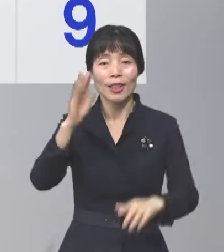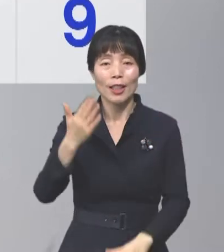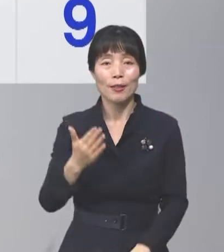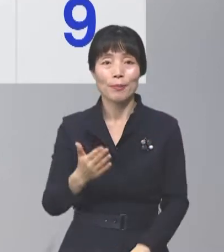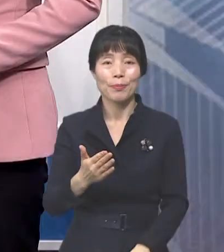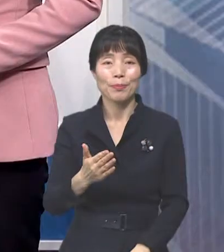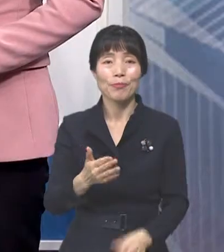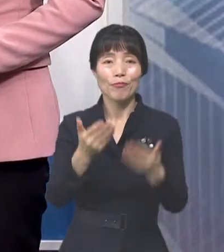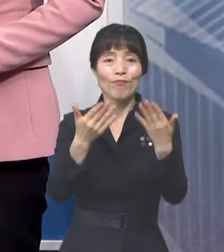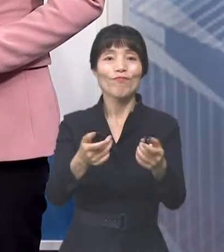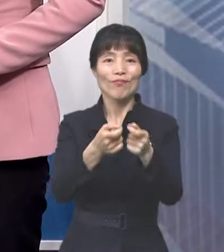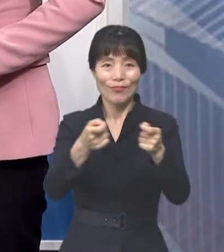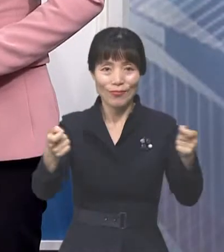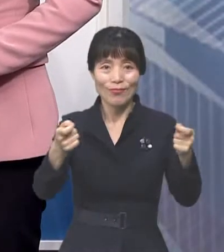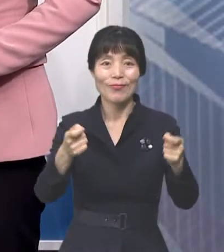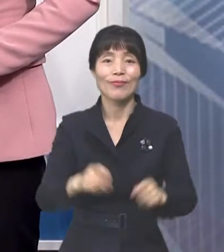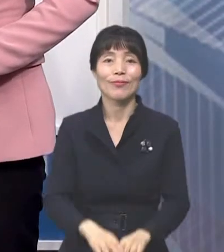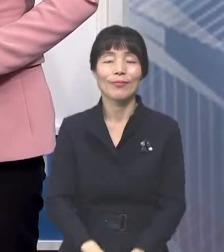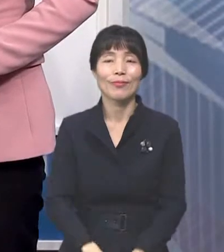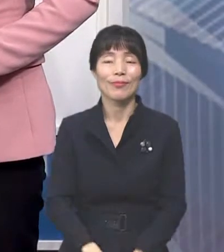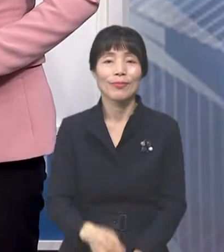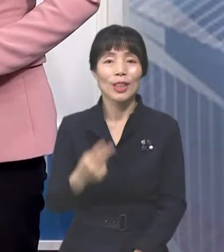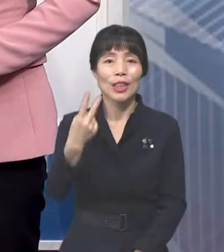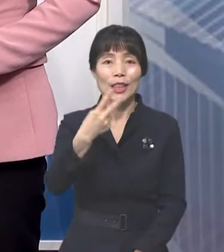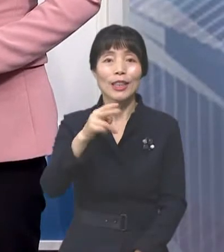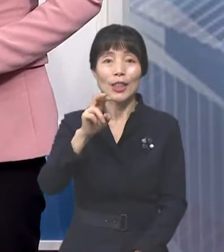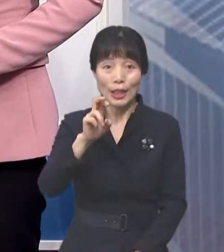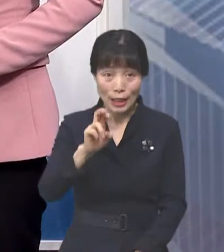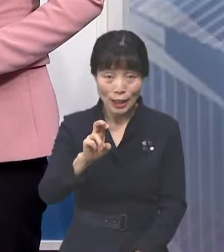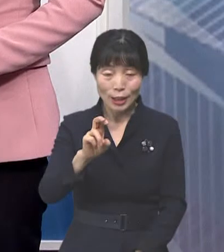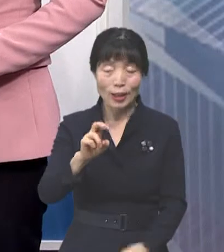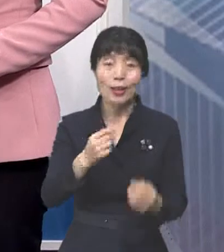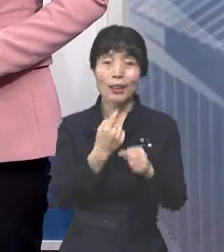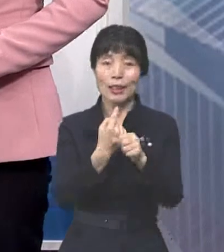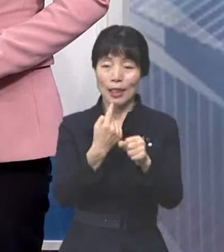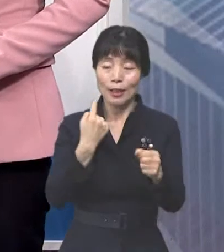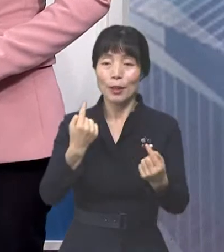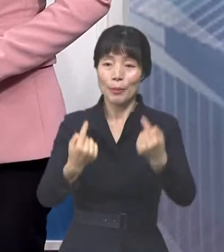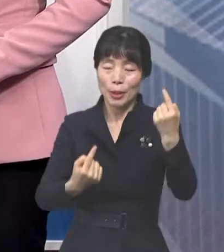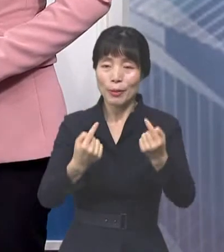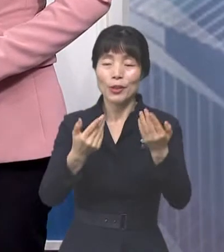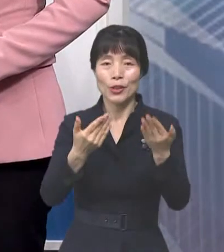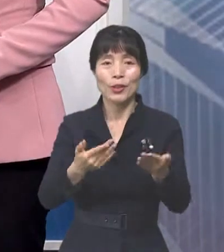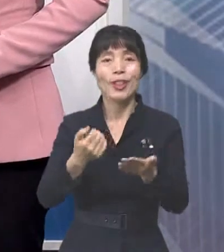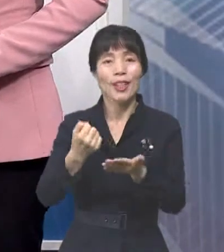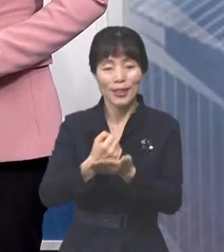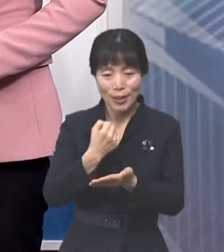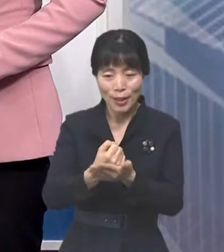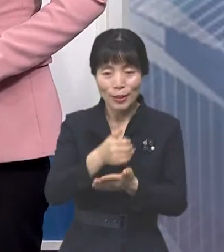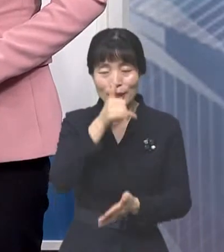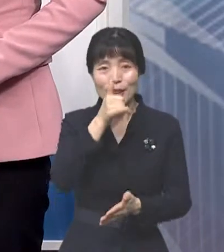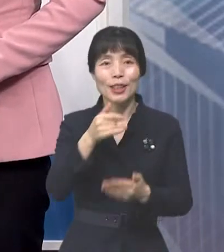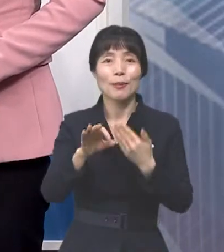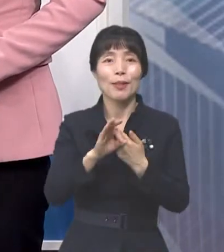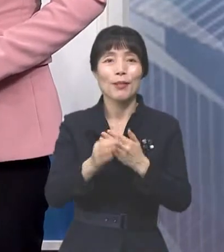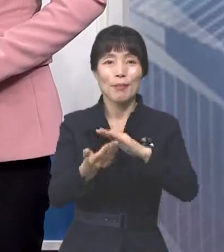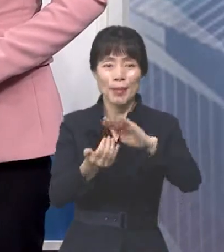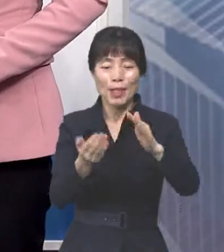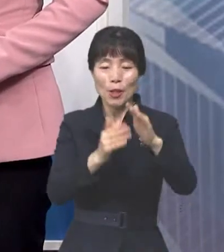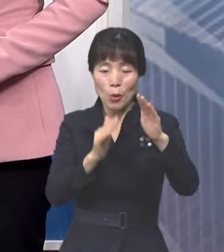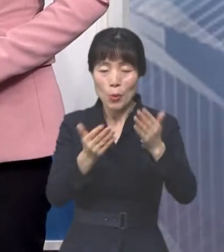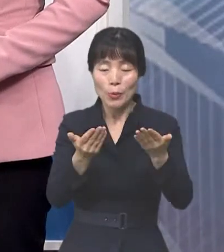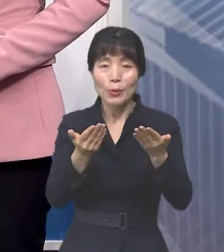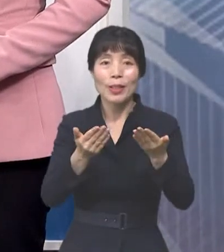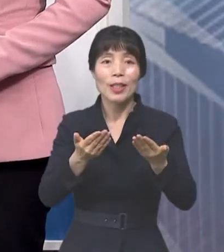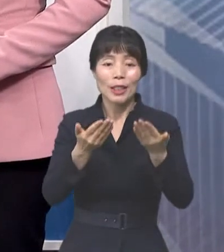연휴가 가능합니다. 이렇게 2020년이 지난해보다 휴일 수가 적어 아쉽지만 공휴일을 미리 확인해 나만의